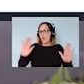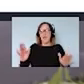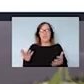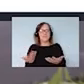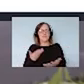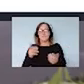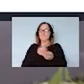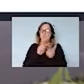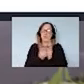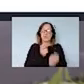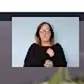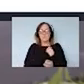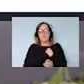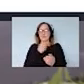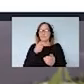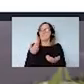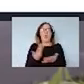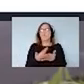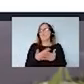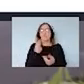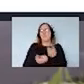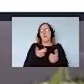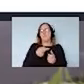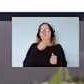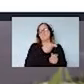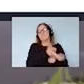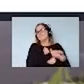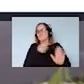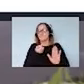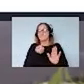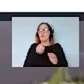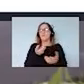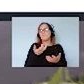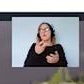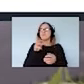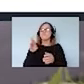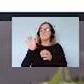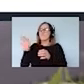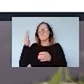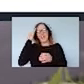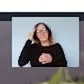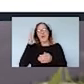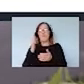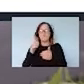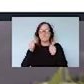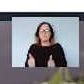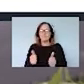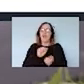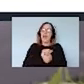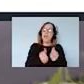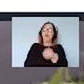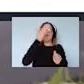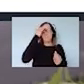czy spotkanie w bibliotece, to czemu nie sięgać też nie tylko po surową wiedzę, czystą wiedzę, ale też nie sięgać po takie elementy,